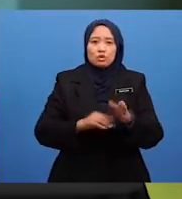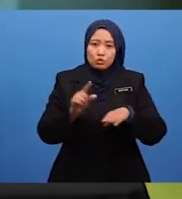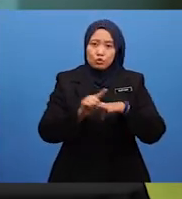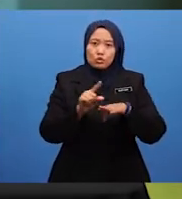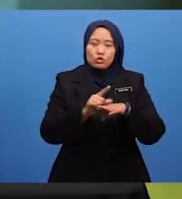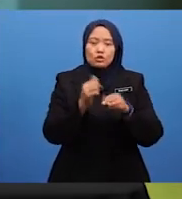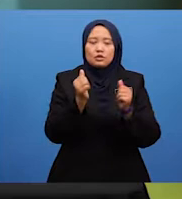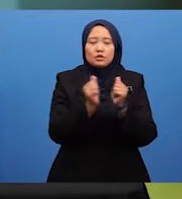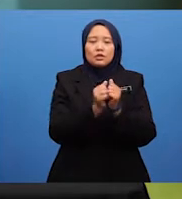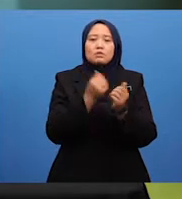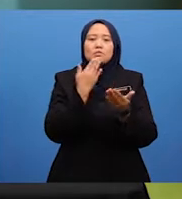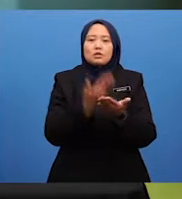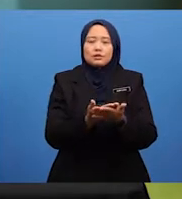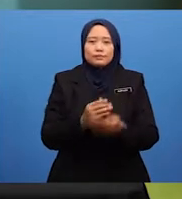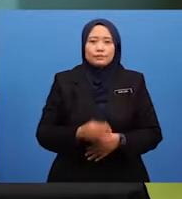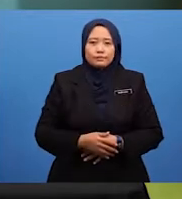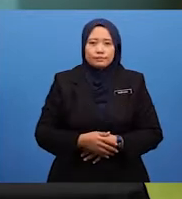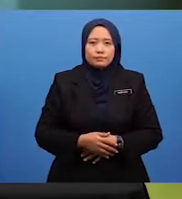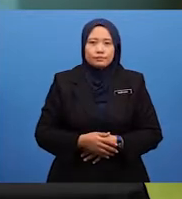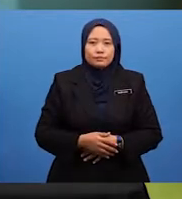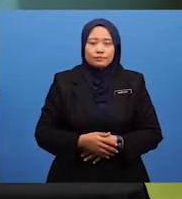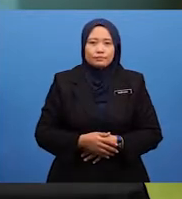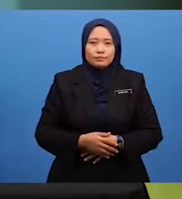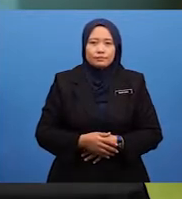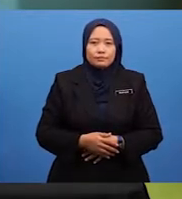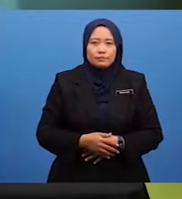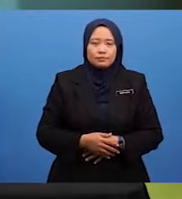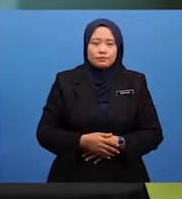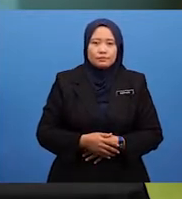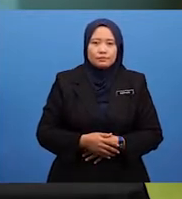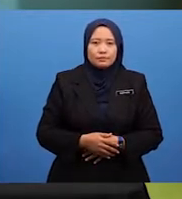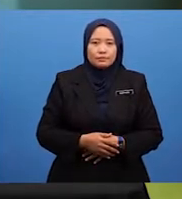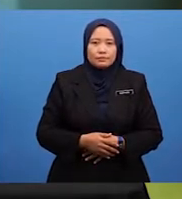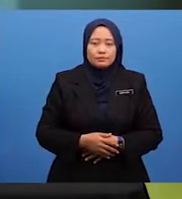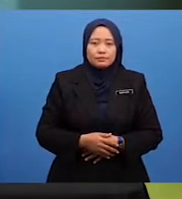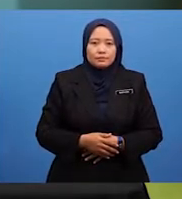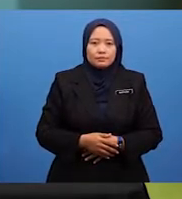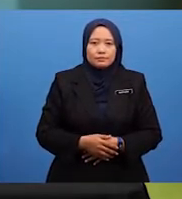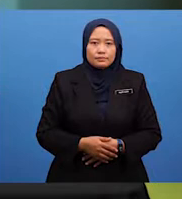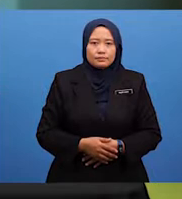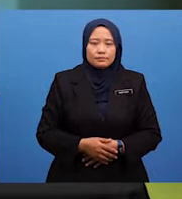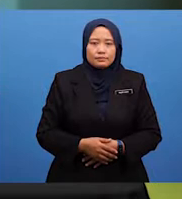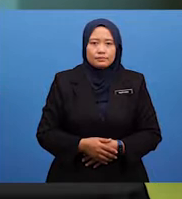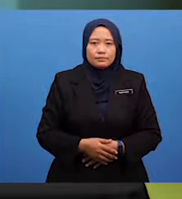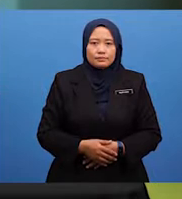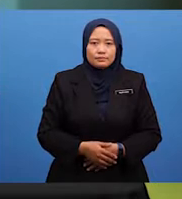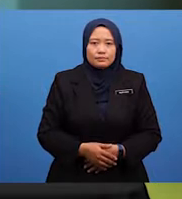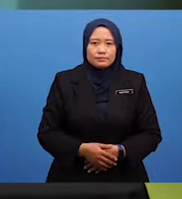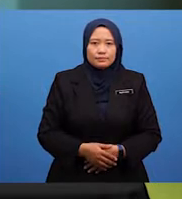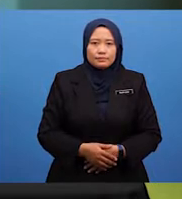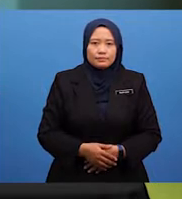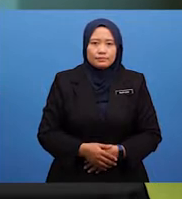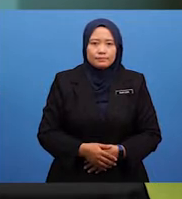Bincangkan bersama guru kamu tentang cara untuk menambahkan daya geseran yang terlibat.